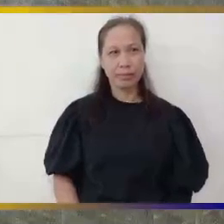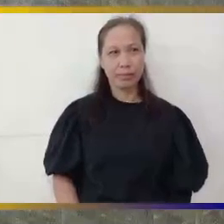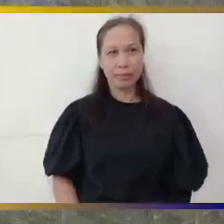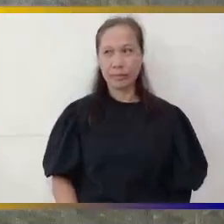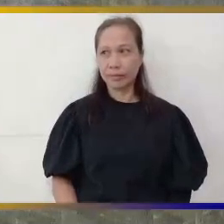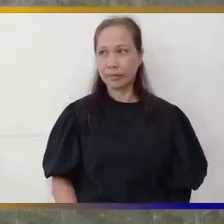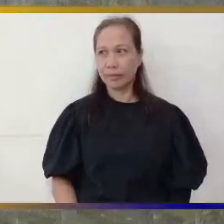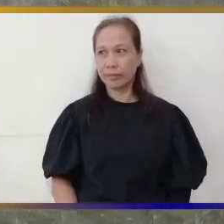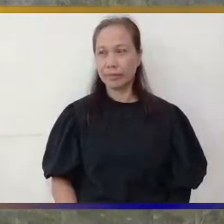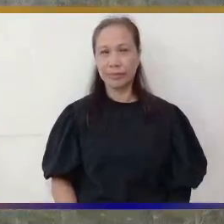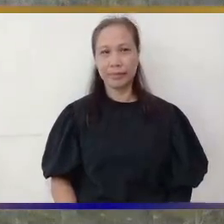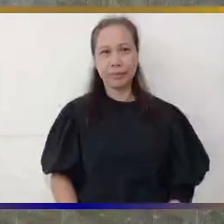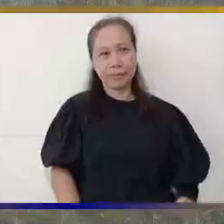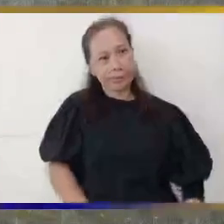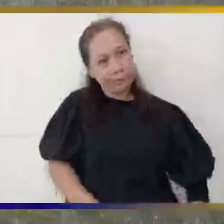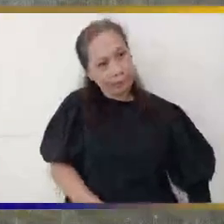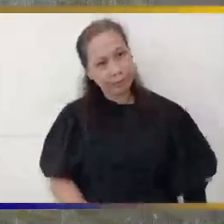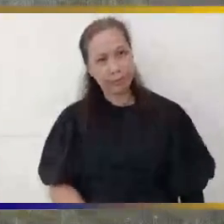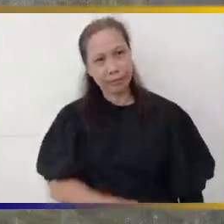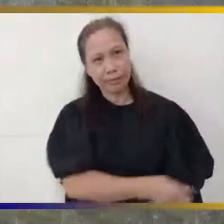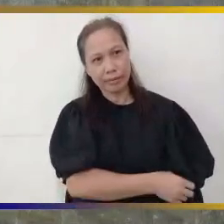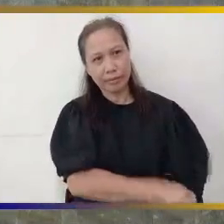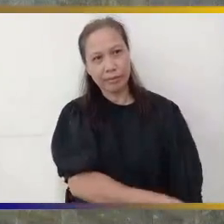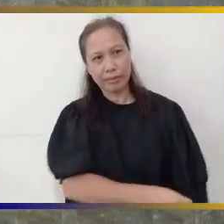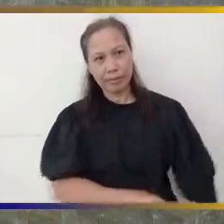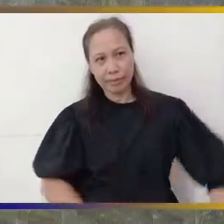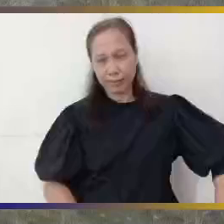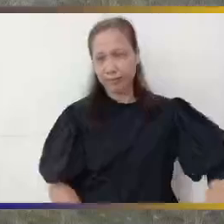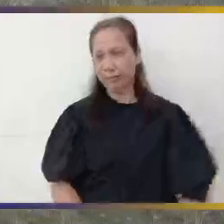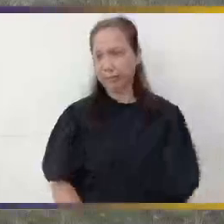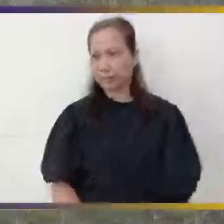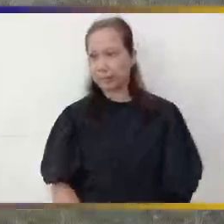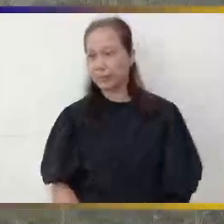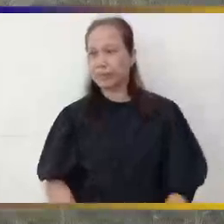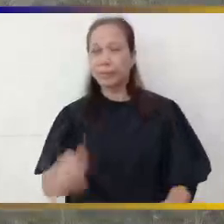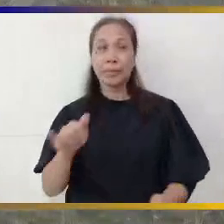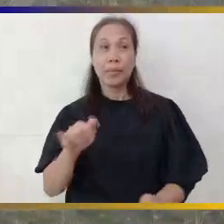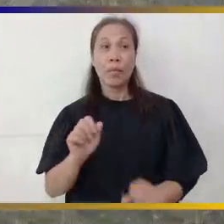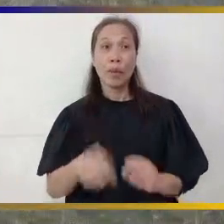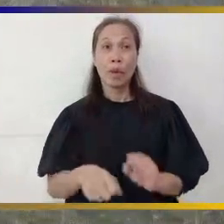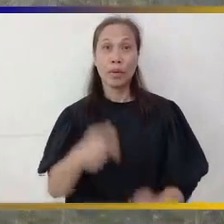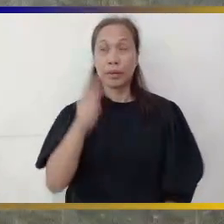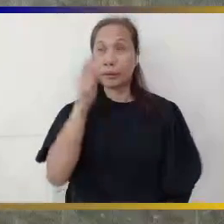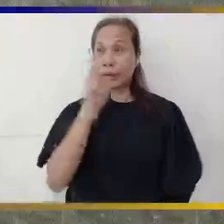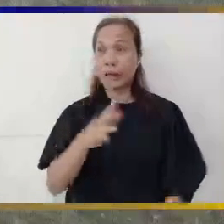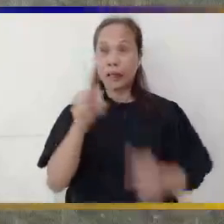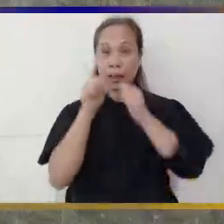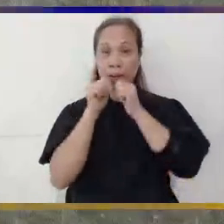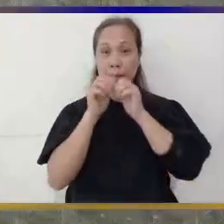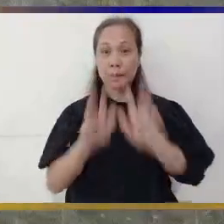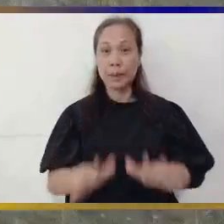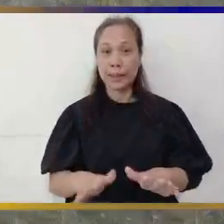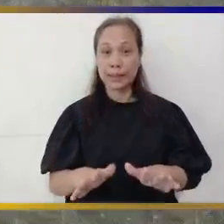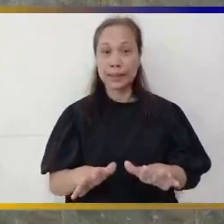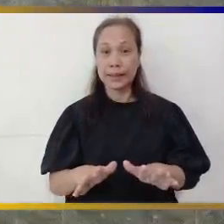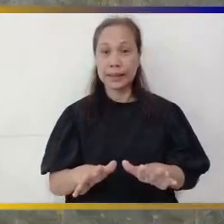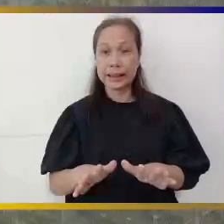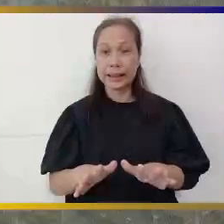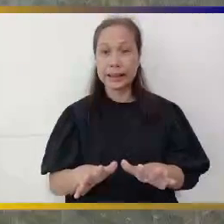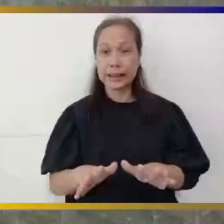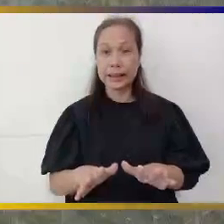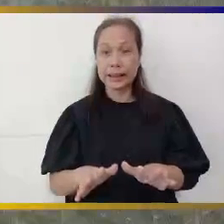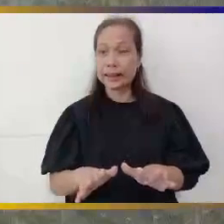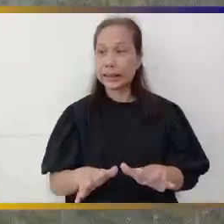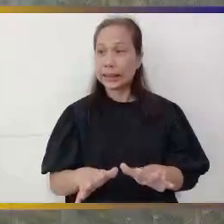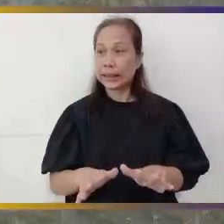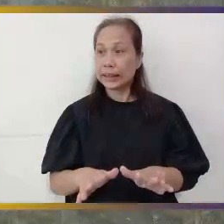Diyos so talagang pagpapalain ng panginoon yung bayan nila at dahilan sa ang economy ay magtataas magbabali ka